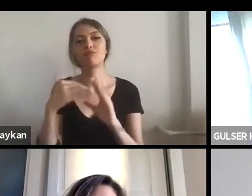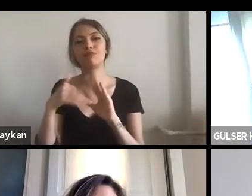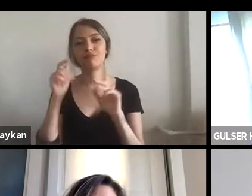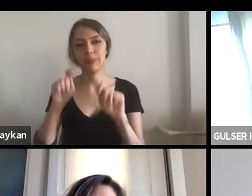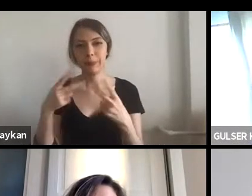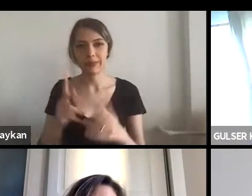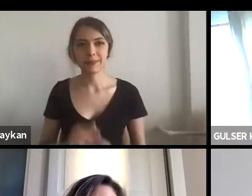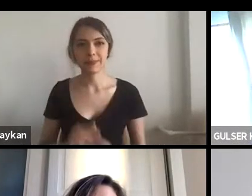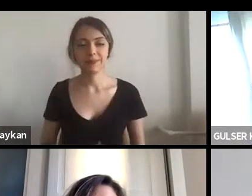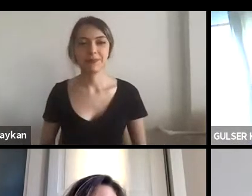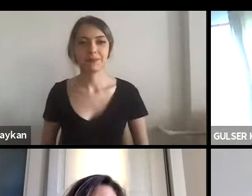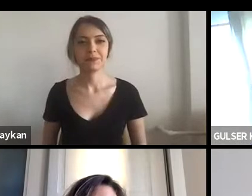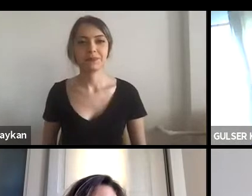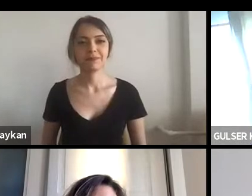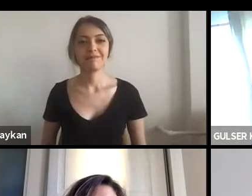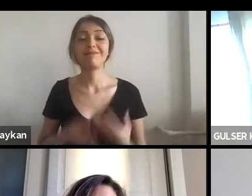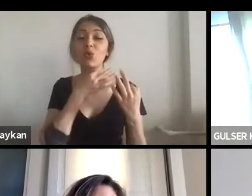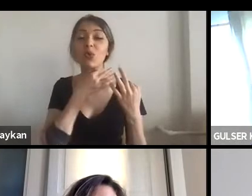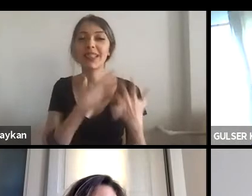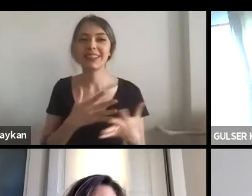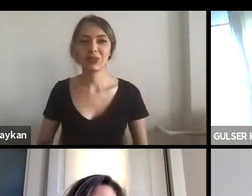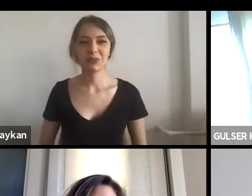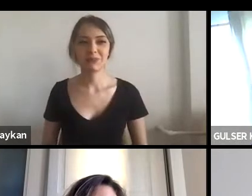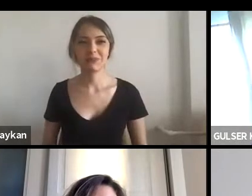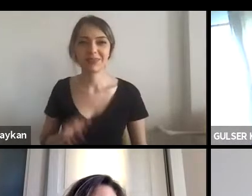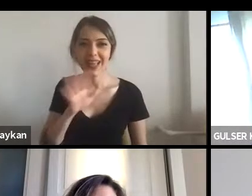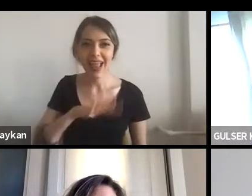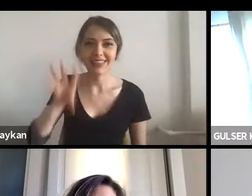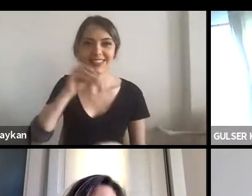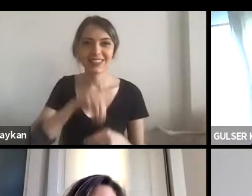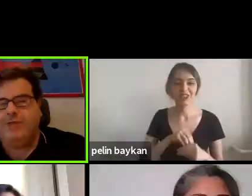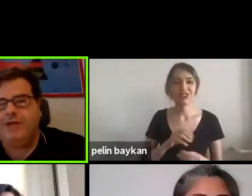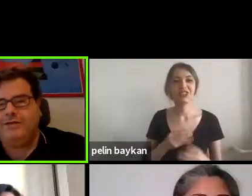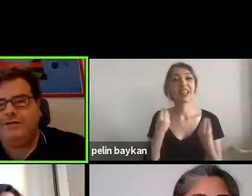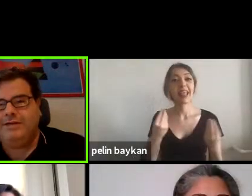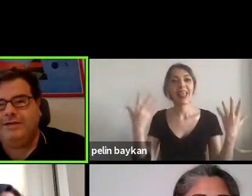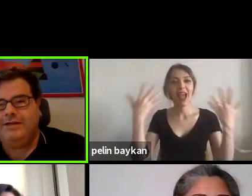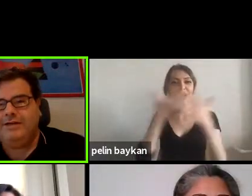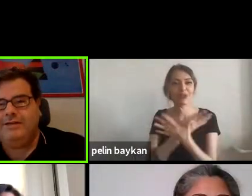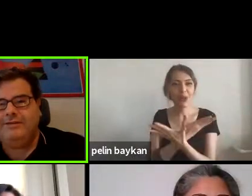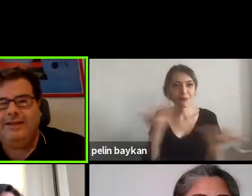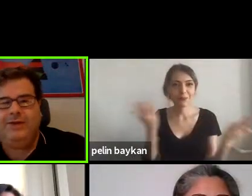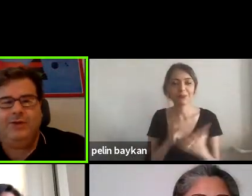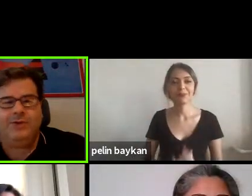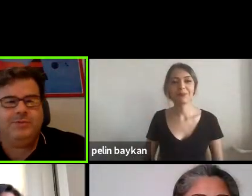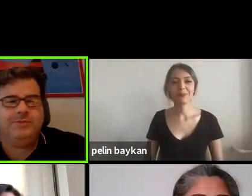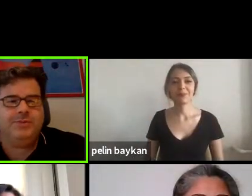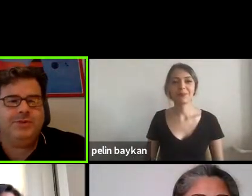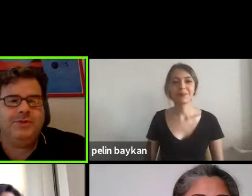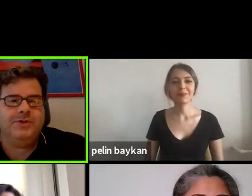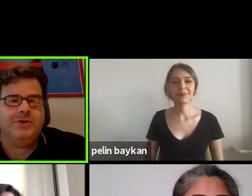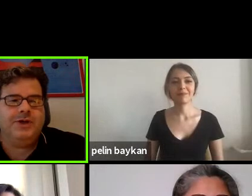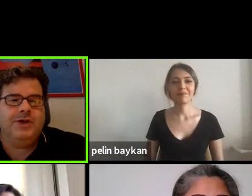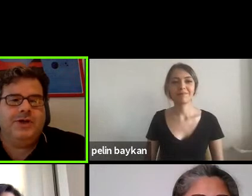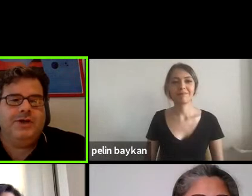Burada artık teşekkür ediyorum yine herkese. İyi akşamlar diliyorum.